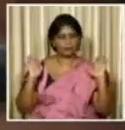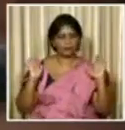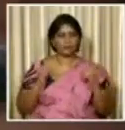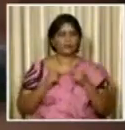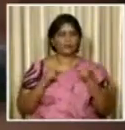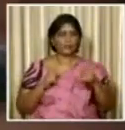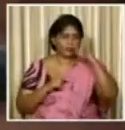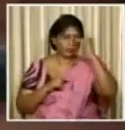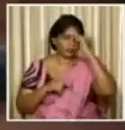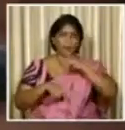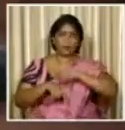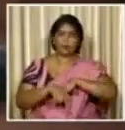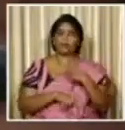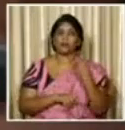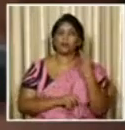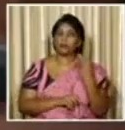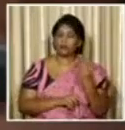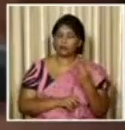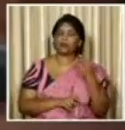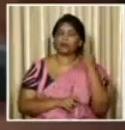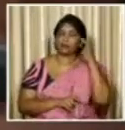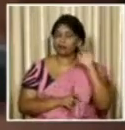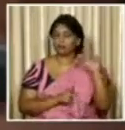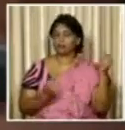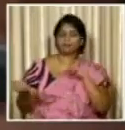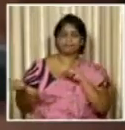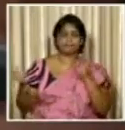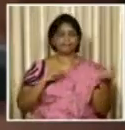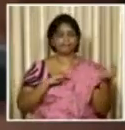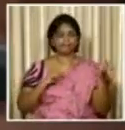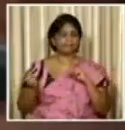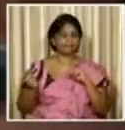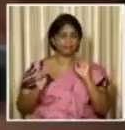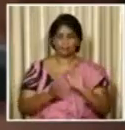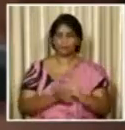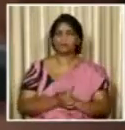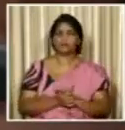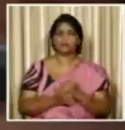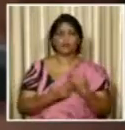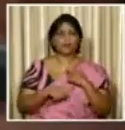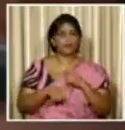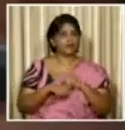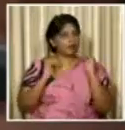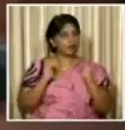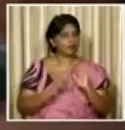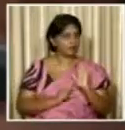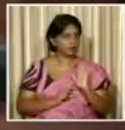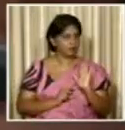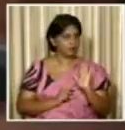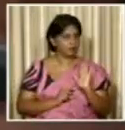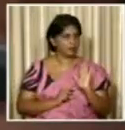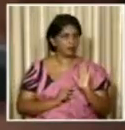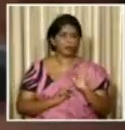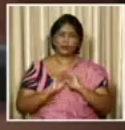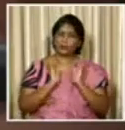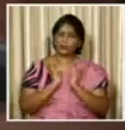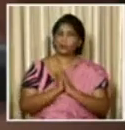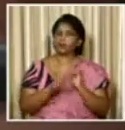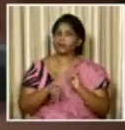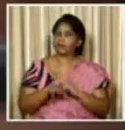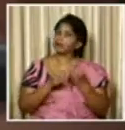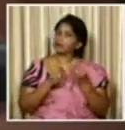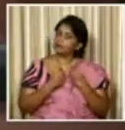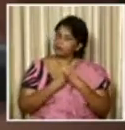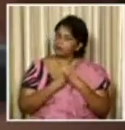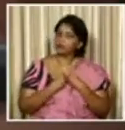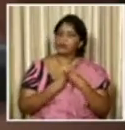විපක්ෂ නායකවරයා පැය දෙකකට ආසන්න කාලයක් මේ සභාවේ එහෙට මෙහෙට කෝලම් කරමින් හිටියා. අපේ කාලෙන් අඩු කරන්න එපා. මේ සමස්ත කාලය අපිට දෙන්න. ඒ